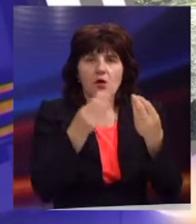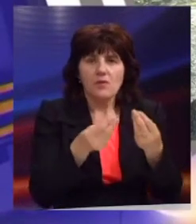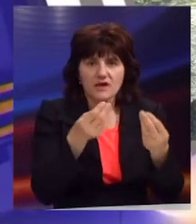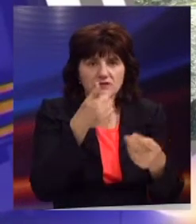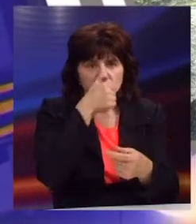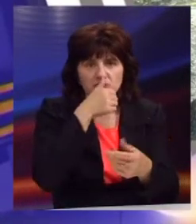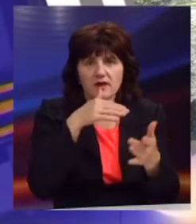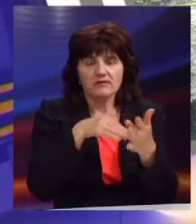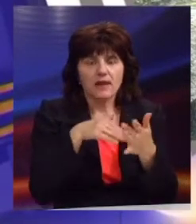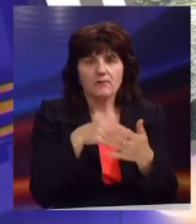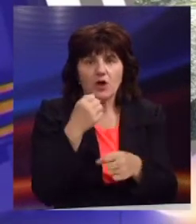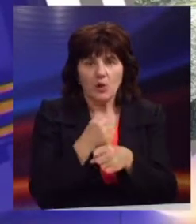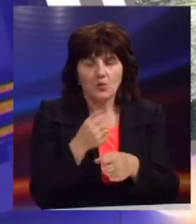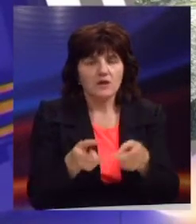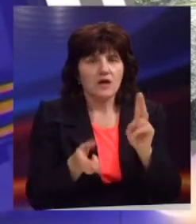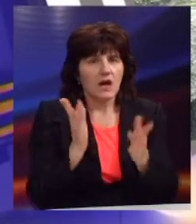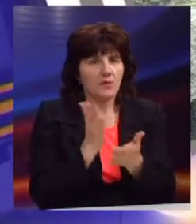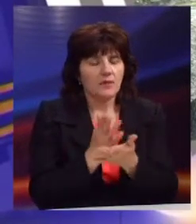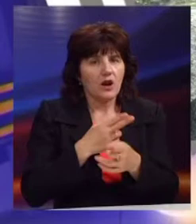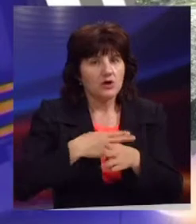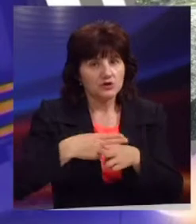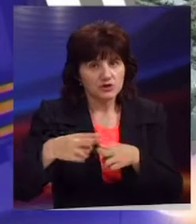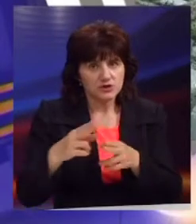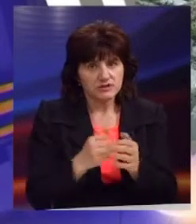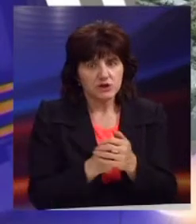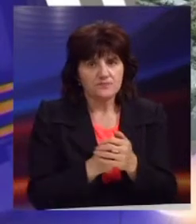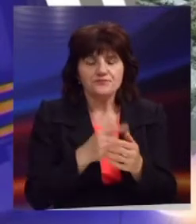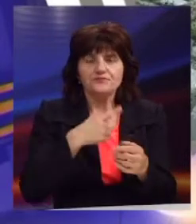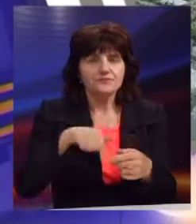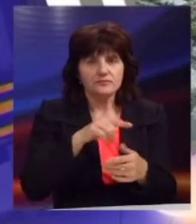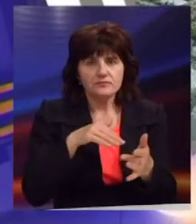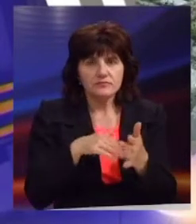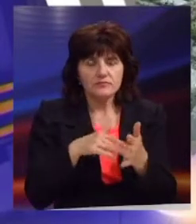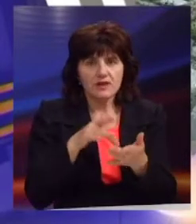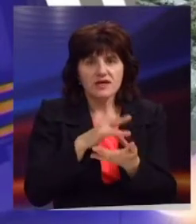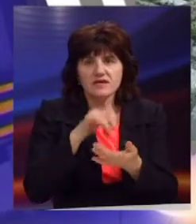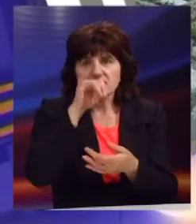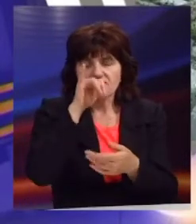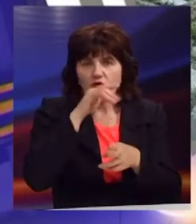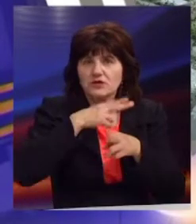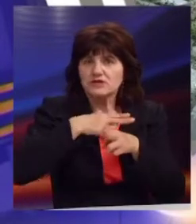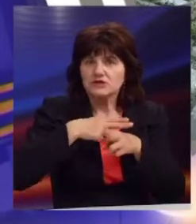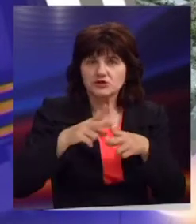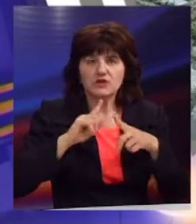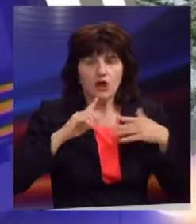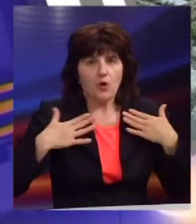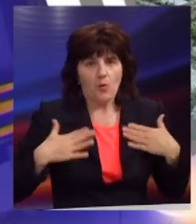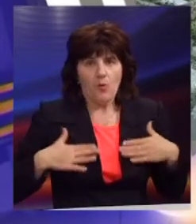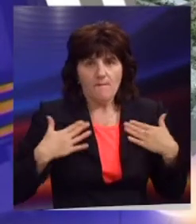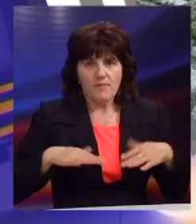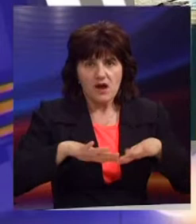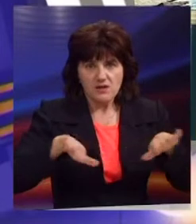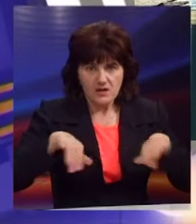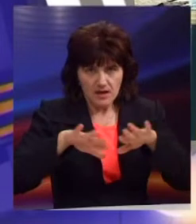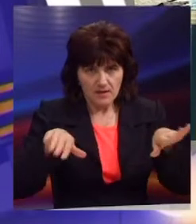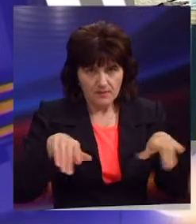šta je neophodno da se uradi kako bi jezero bilo čisto. Svima je cilj da jezerska voda bude čista i za kupanje. Zavod za